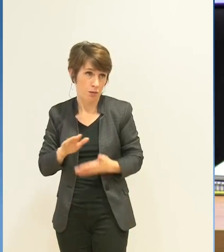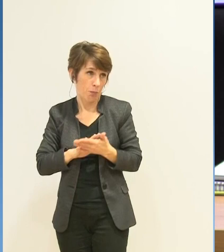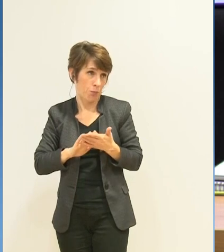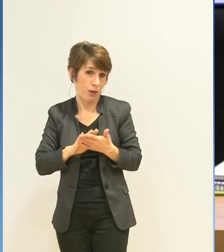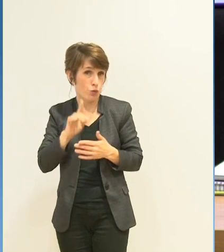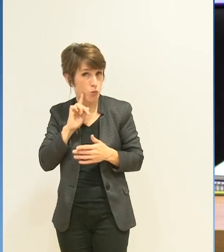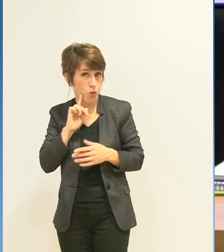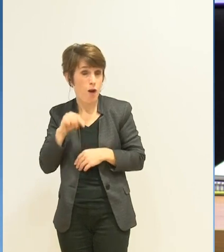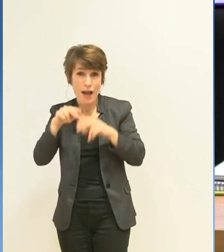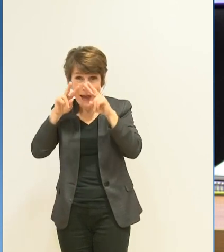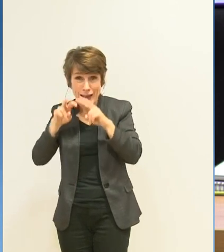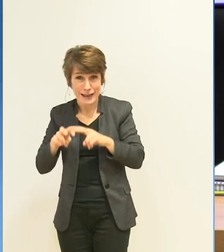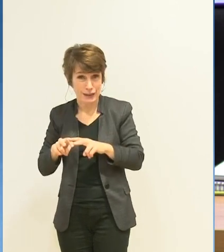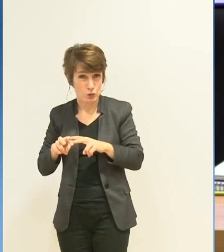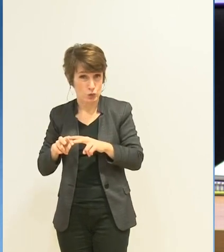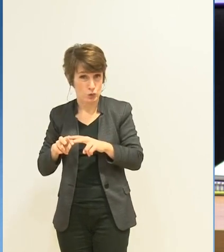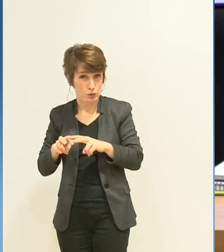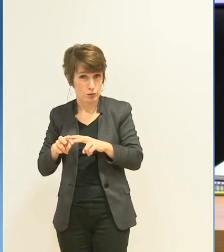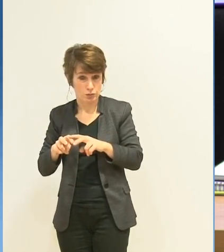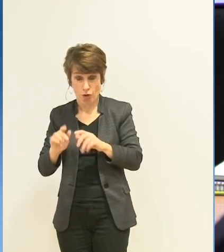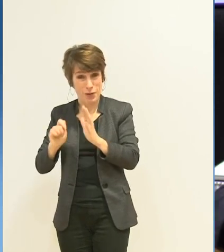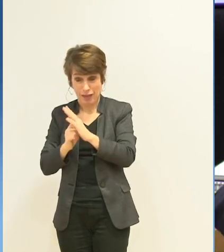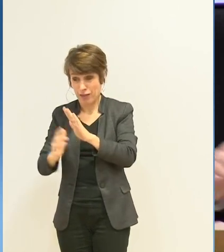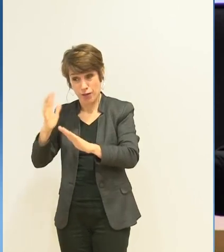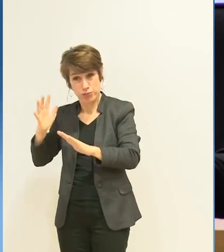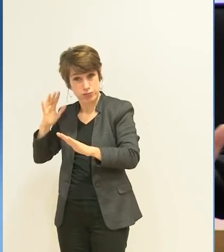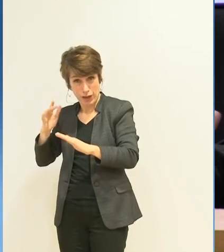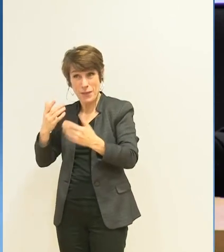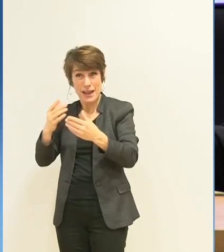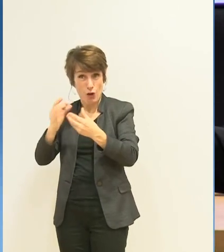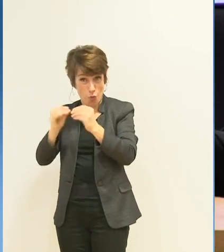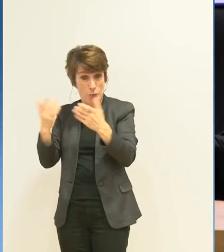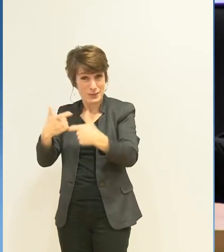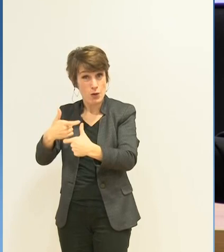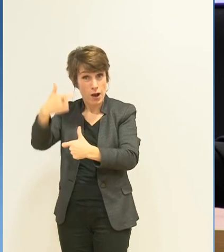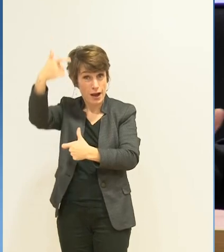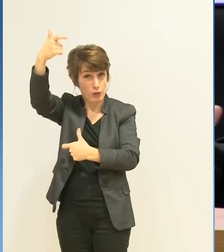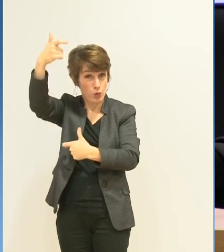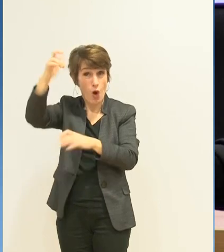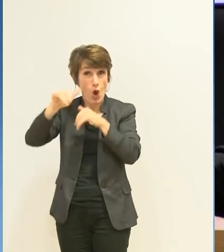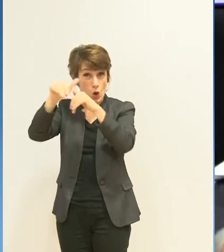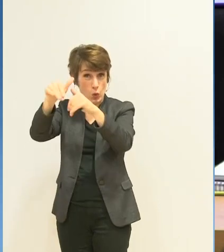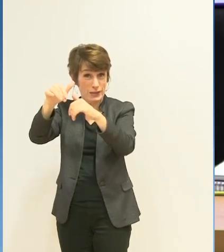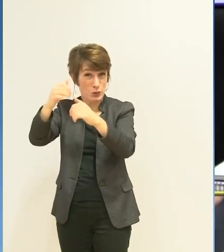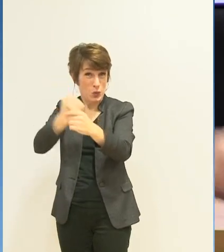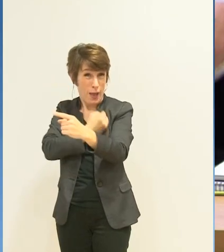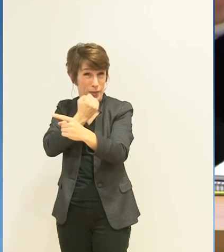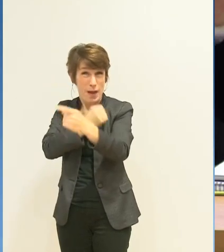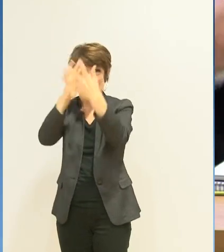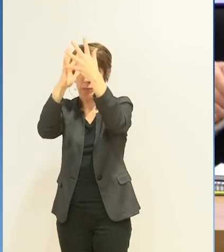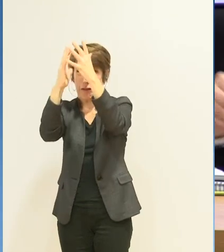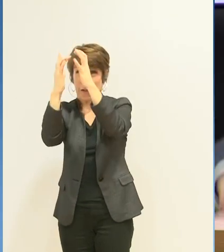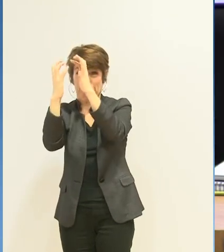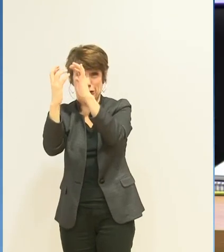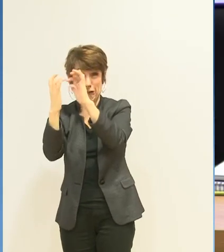d'un batik n'a cessé de se dégrader qui vous oblige maintenant à élargir le périmètre de la clôture parce que les